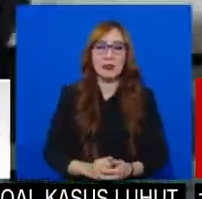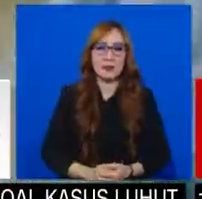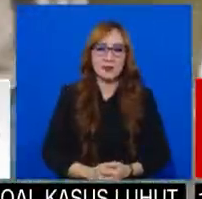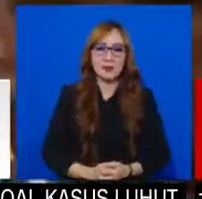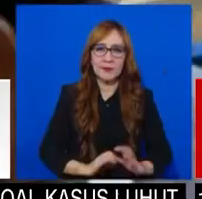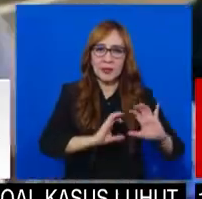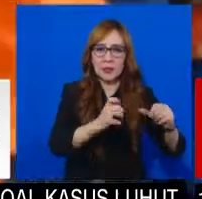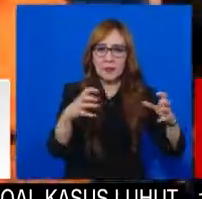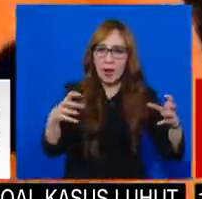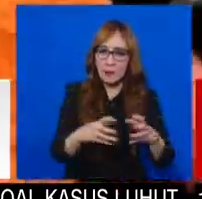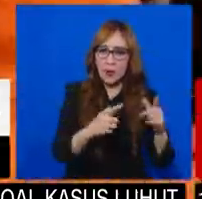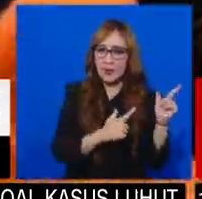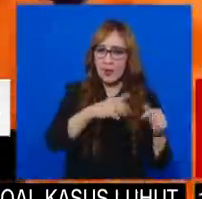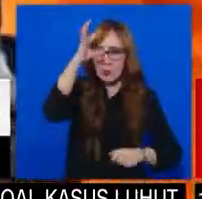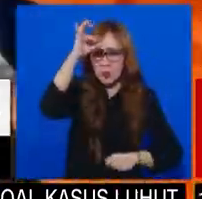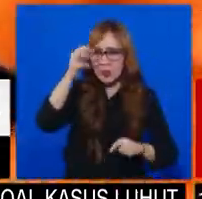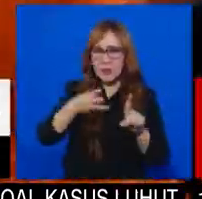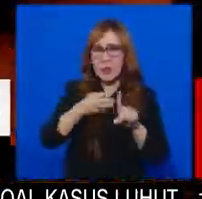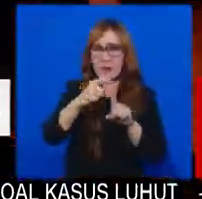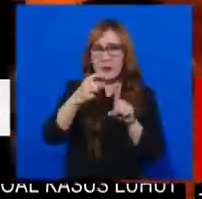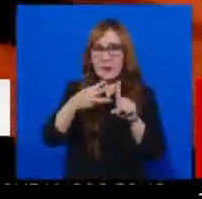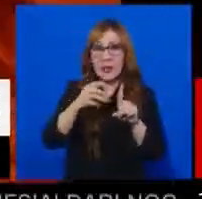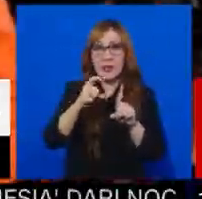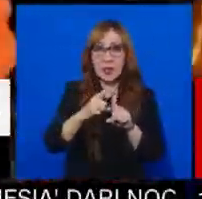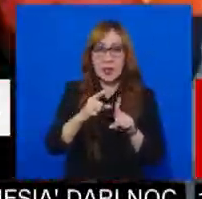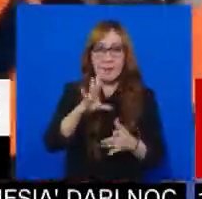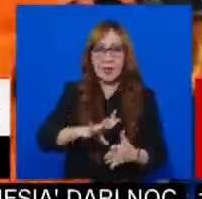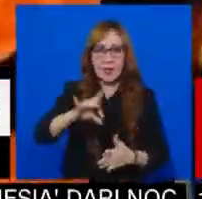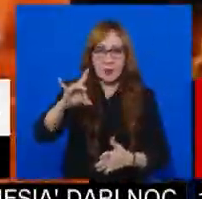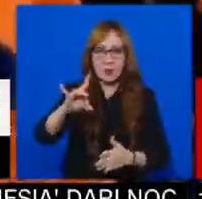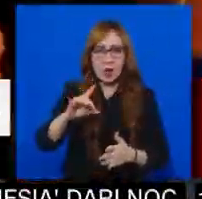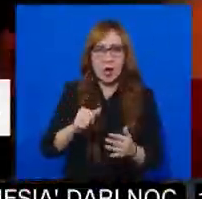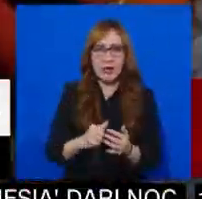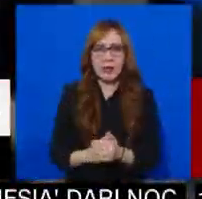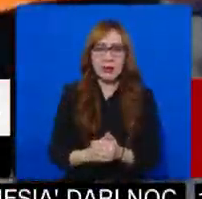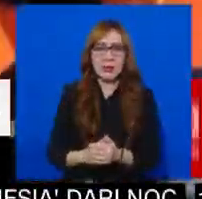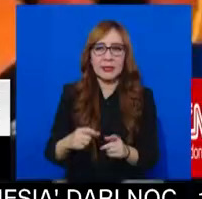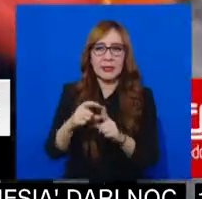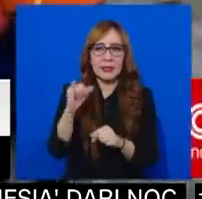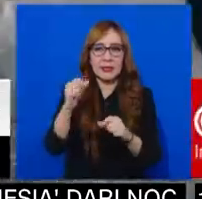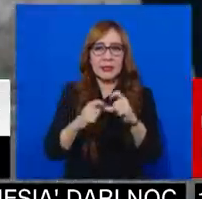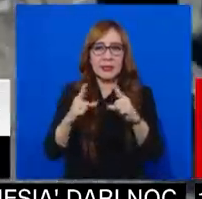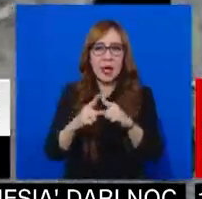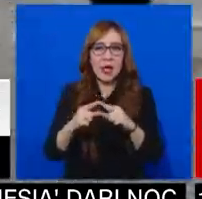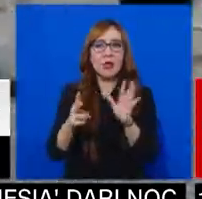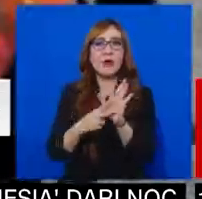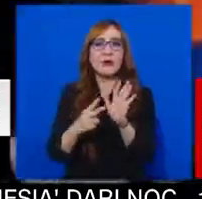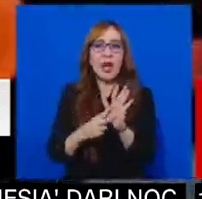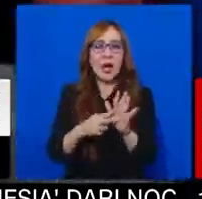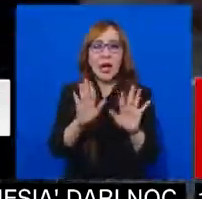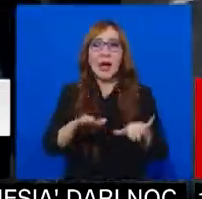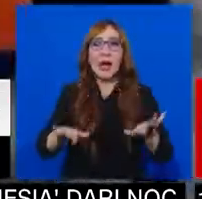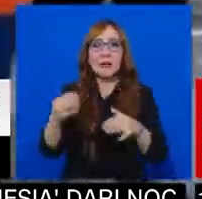Tim gabungan TNI Polri dan BPBD Kabupaten Tapanuli Selatan menemukan Disra Novia, santriwati Pondok Pesantren Syekh Ahmad